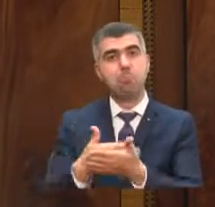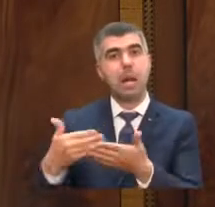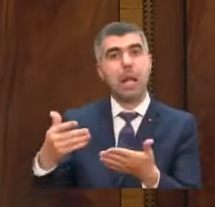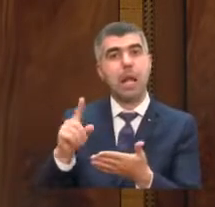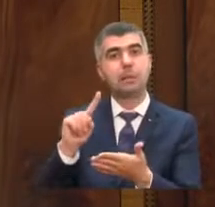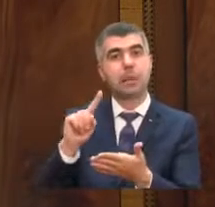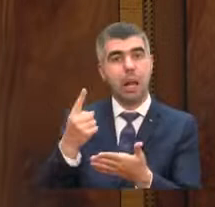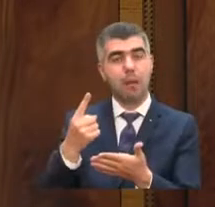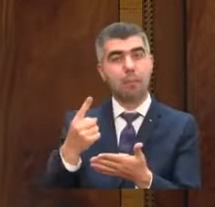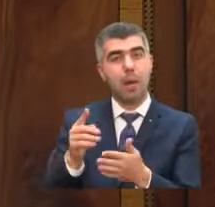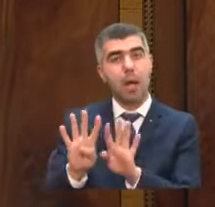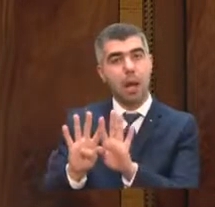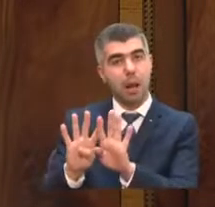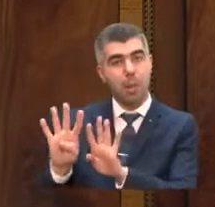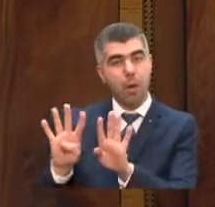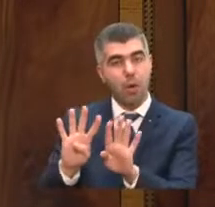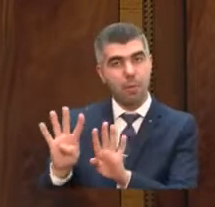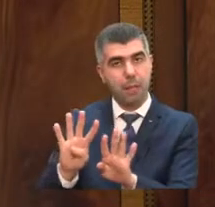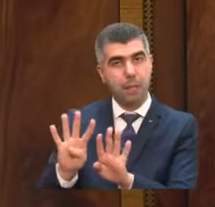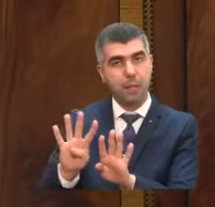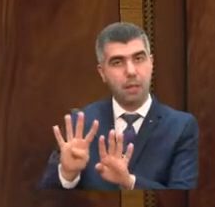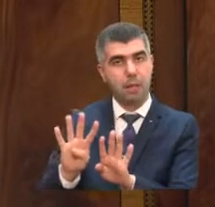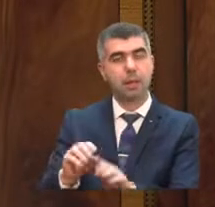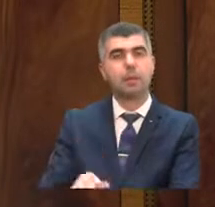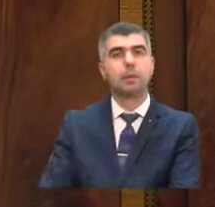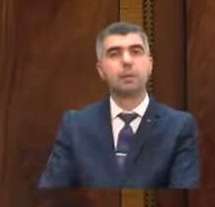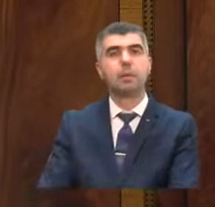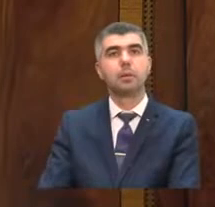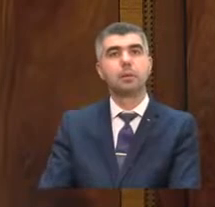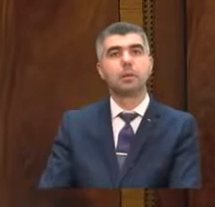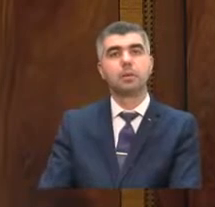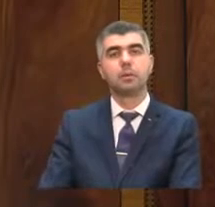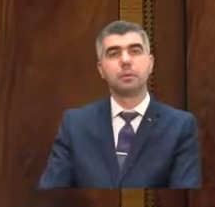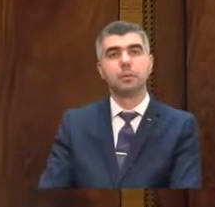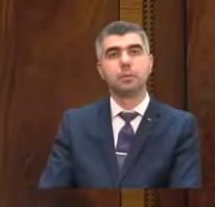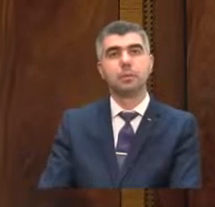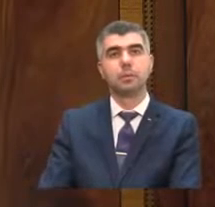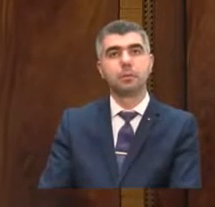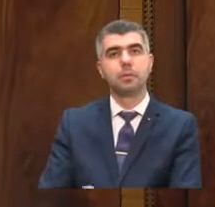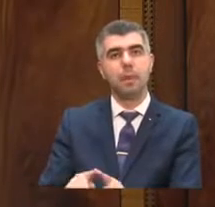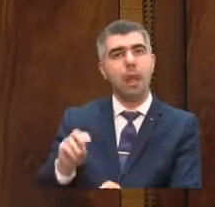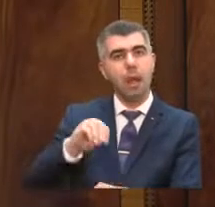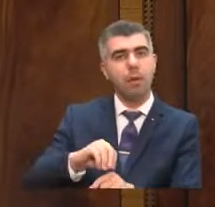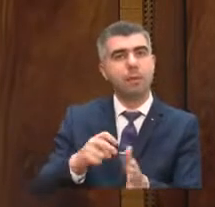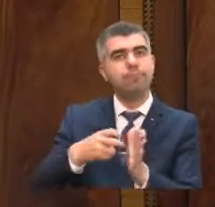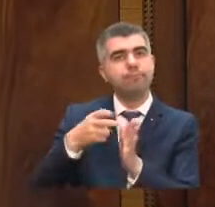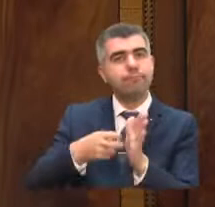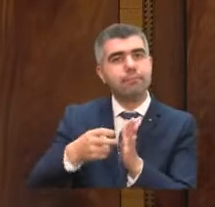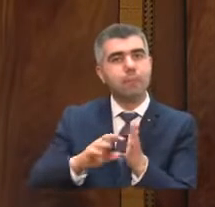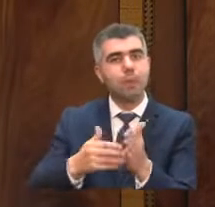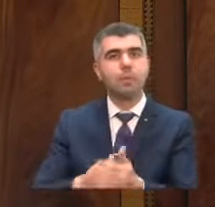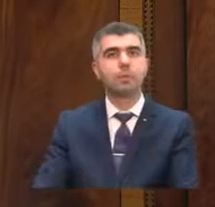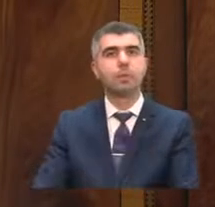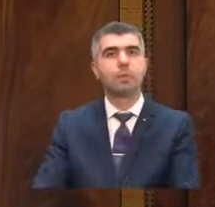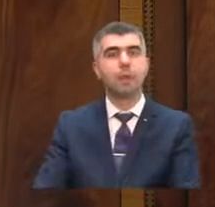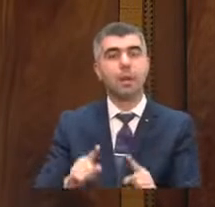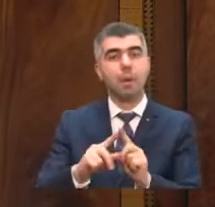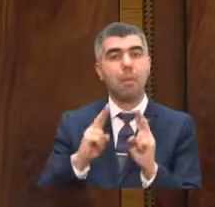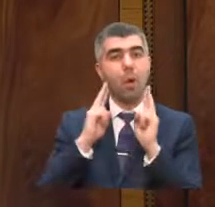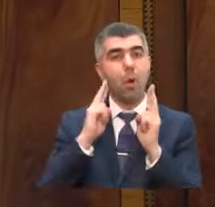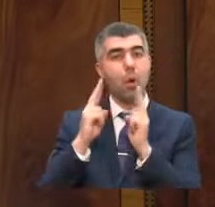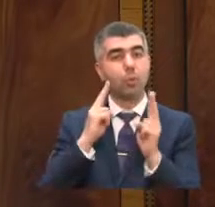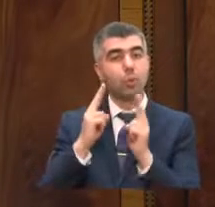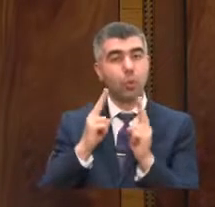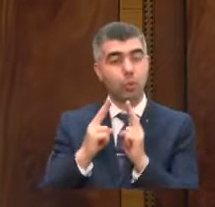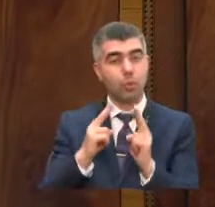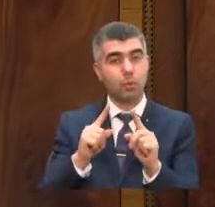44 في 50 بالاضافه بطبيعه الحال الماتيريال غولوم. طريق السير ديال الكرسي في الناظور